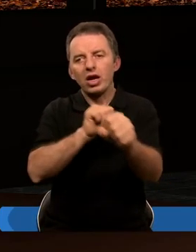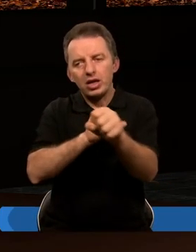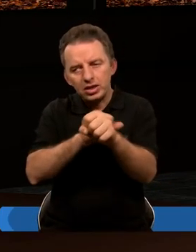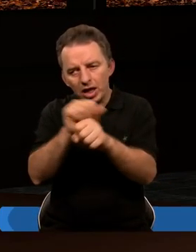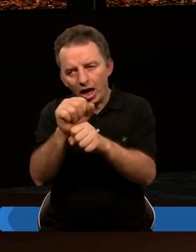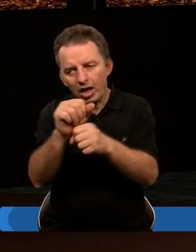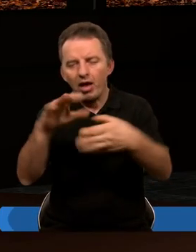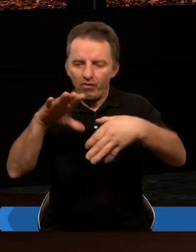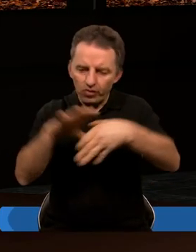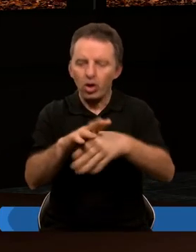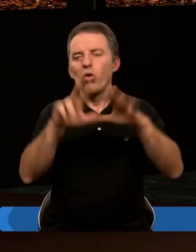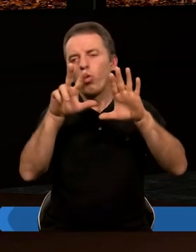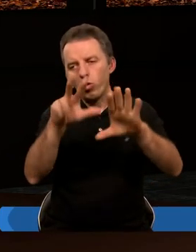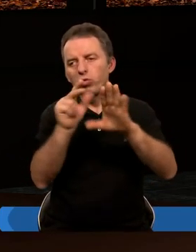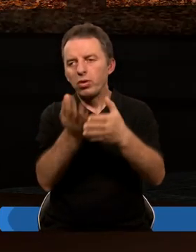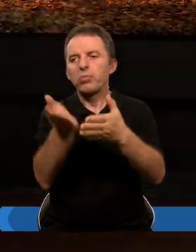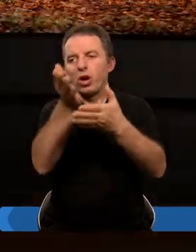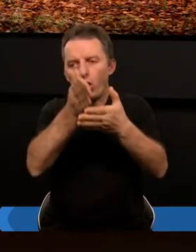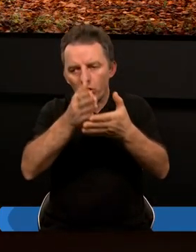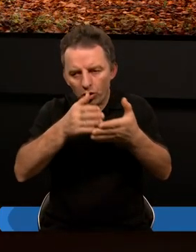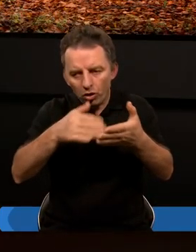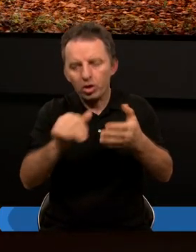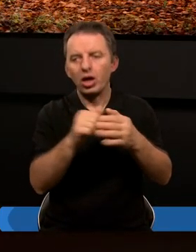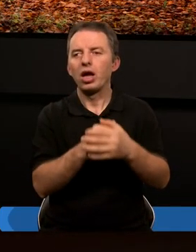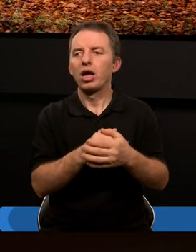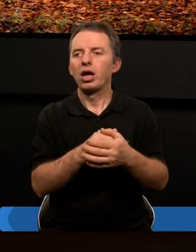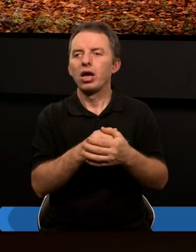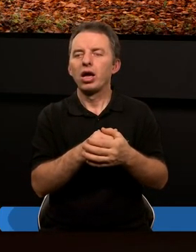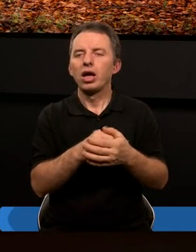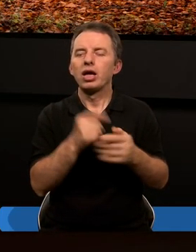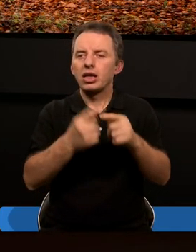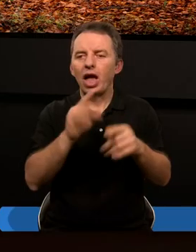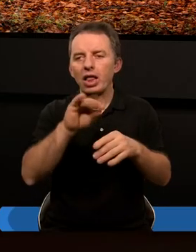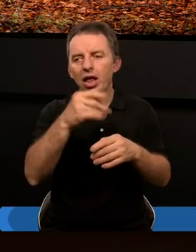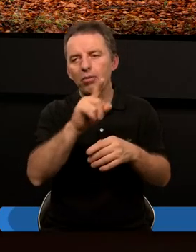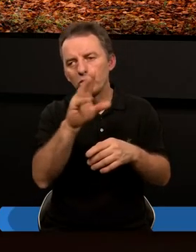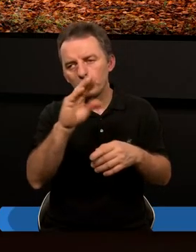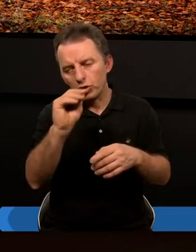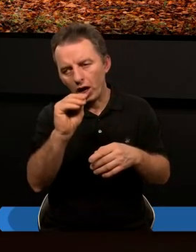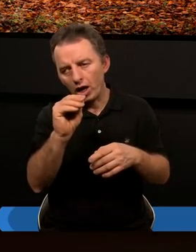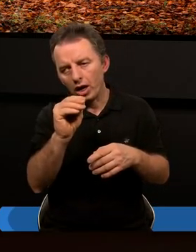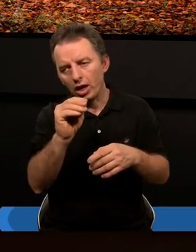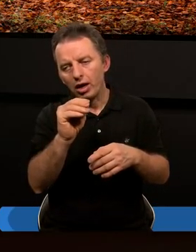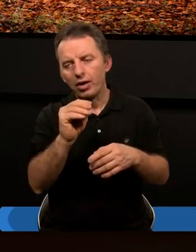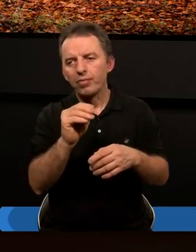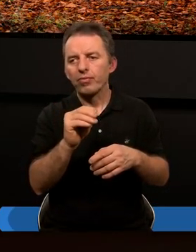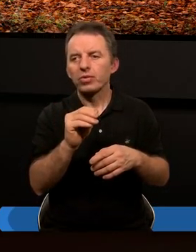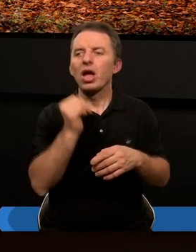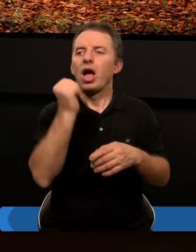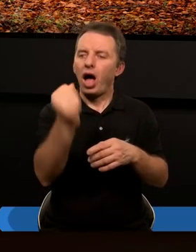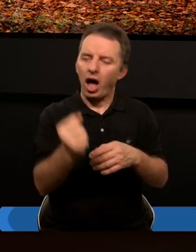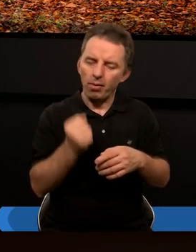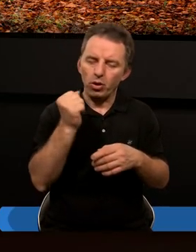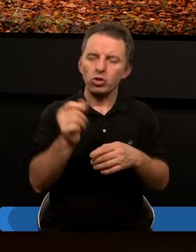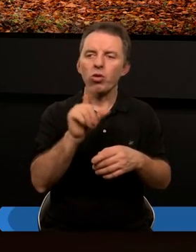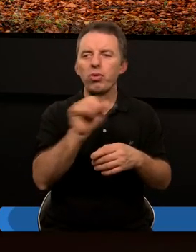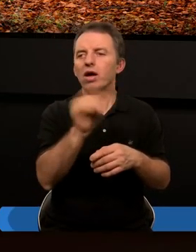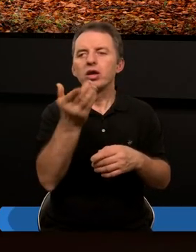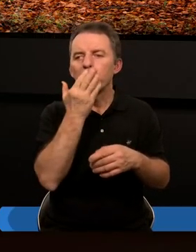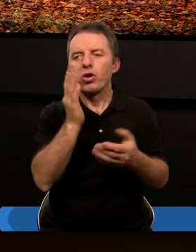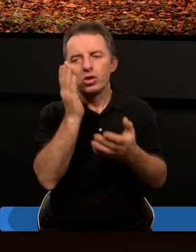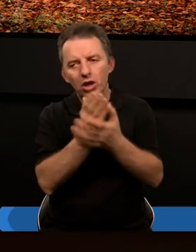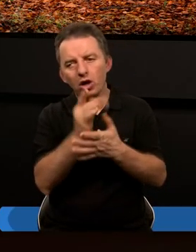jest w ósmym rozdziale. Oznacza to zatem, że apostoł Paweł